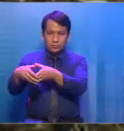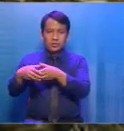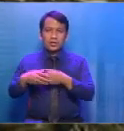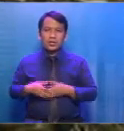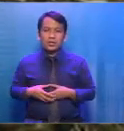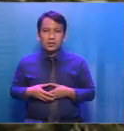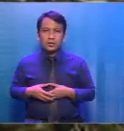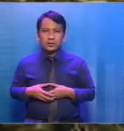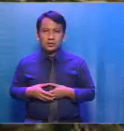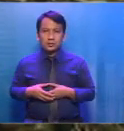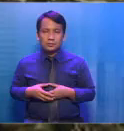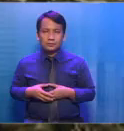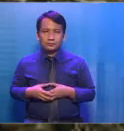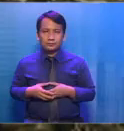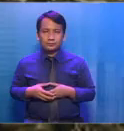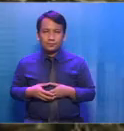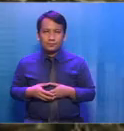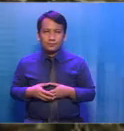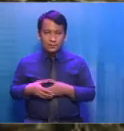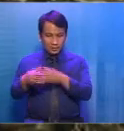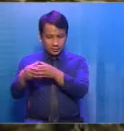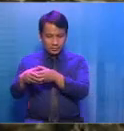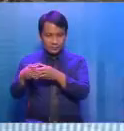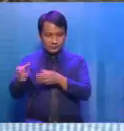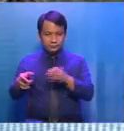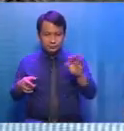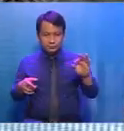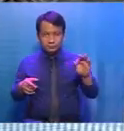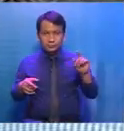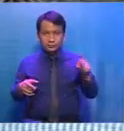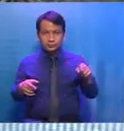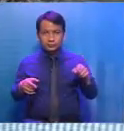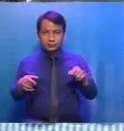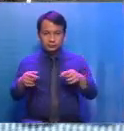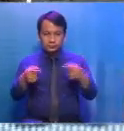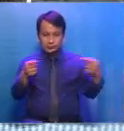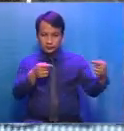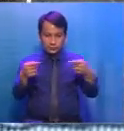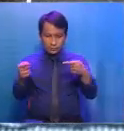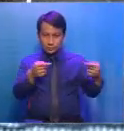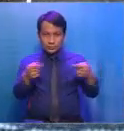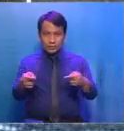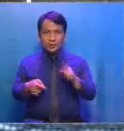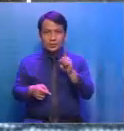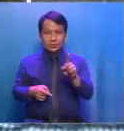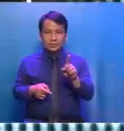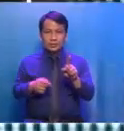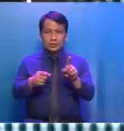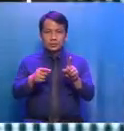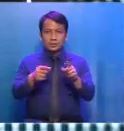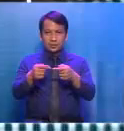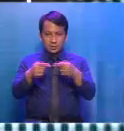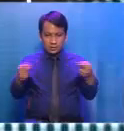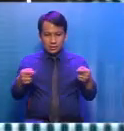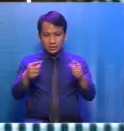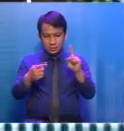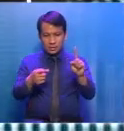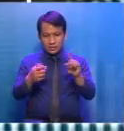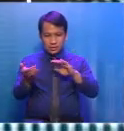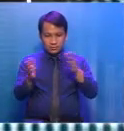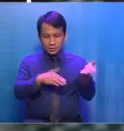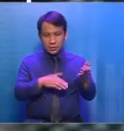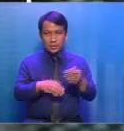ng Guerrilla Front 19. So as a result, may isang enemy killed at